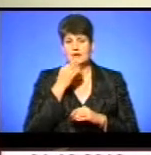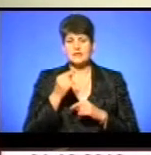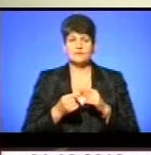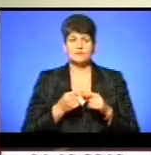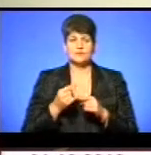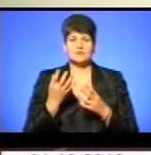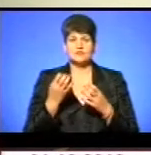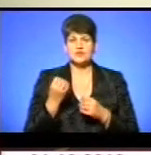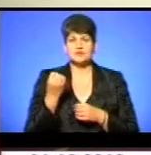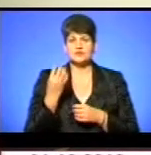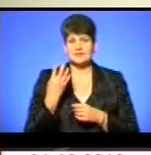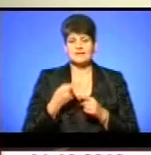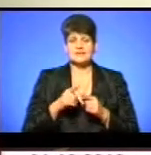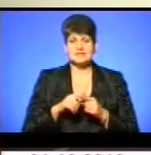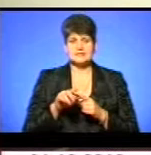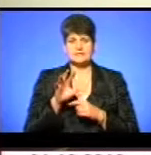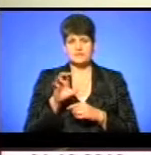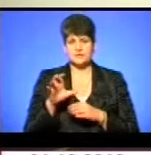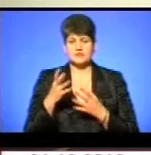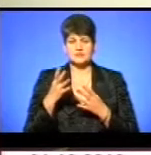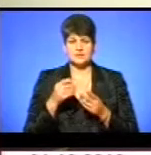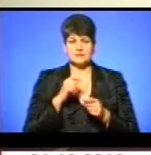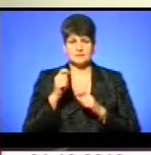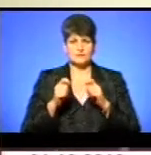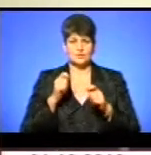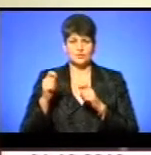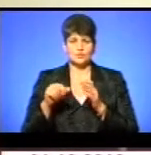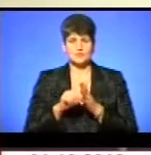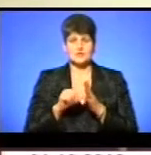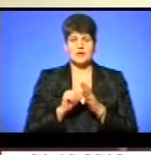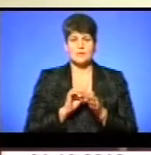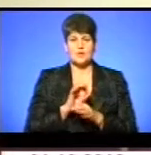Ще 14 таких світлин за декілька хвилин вручить учасникам проєкту.